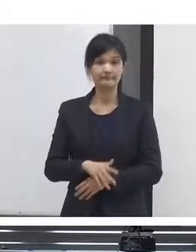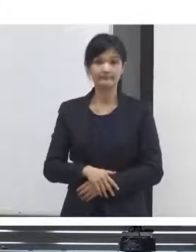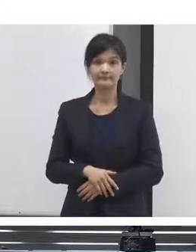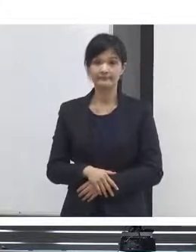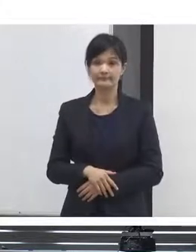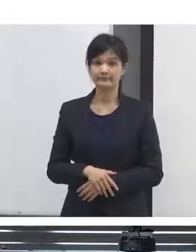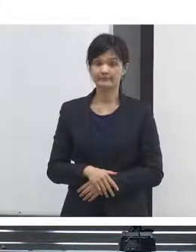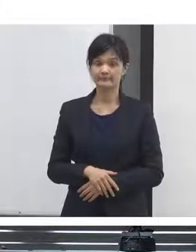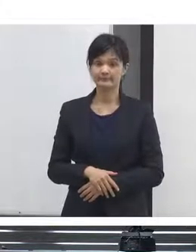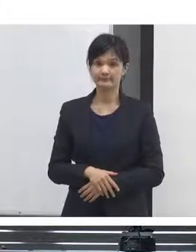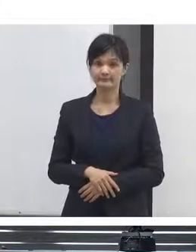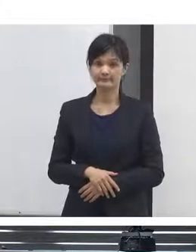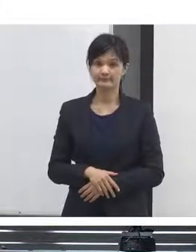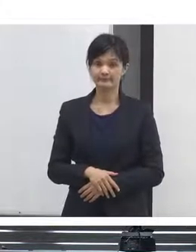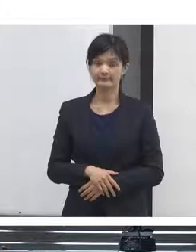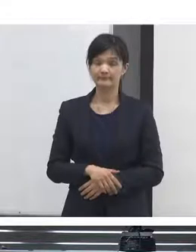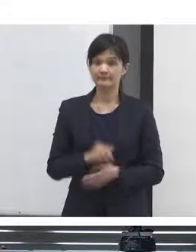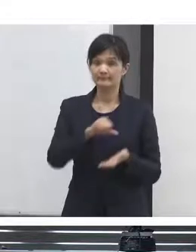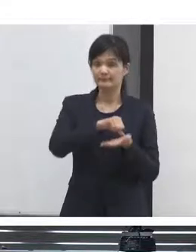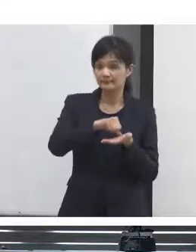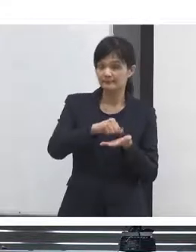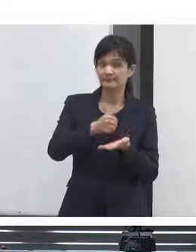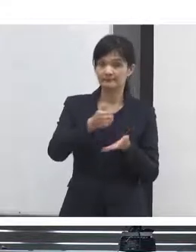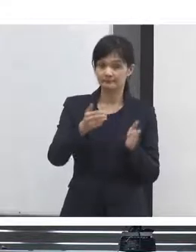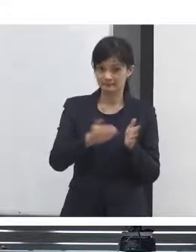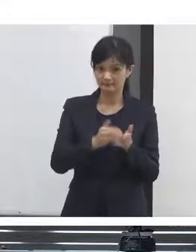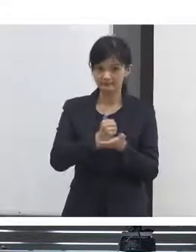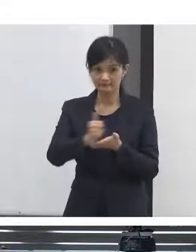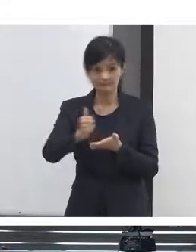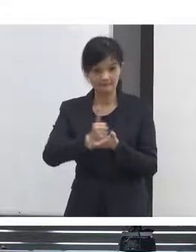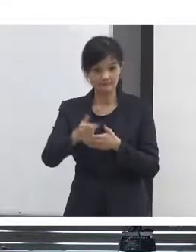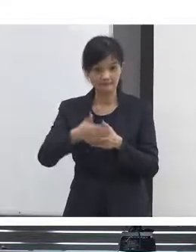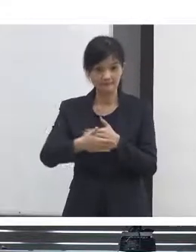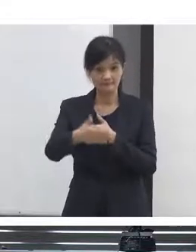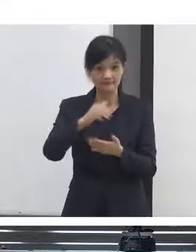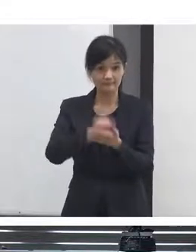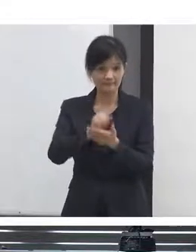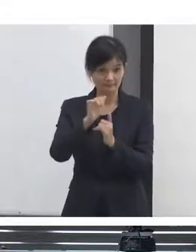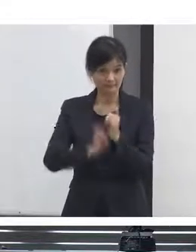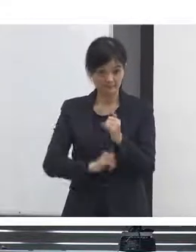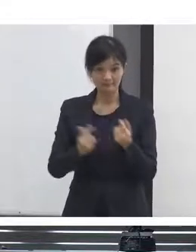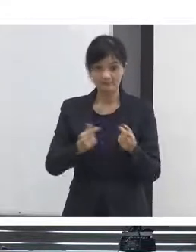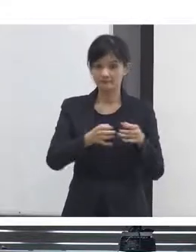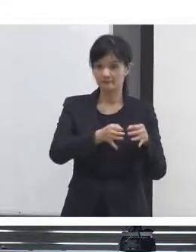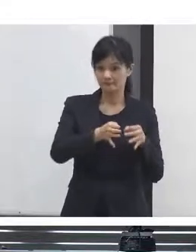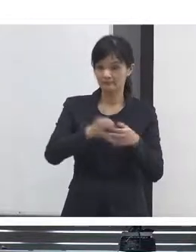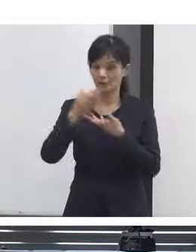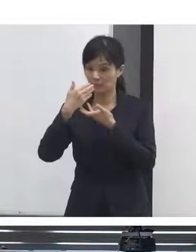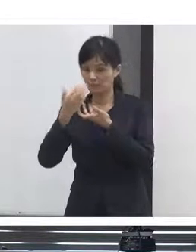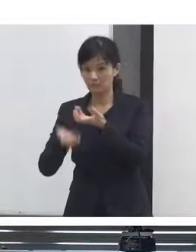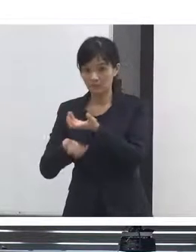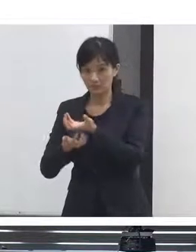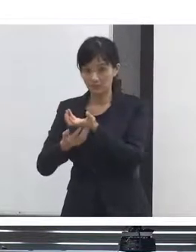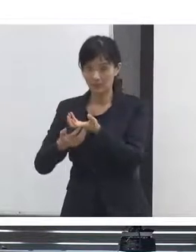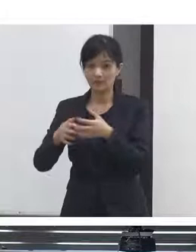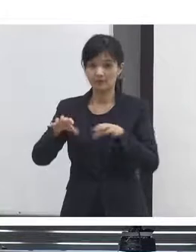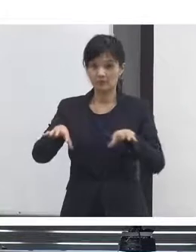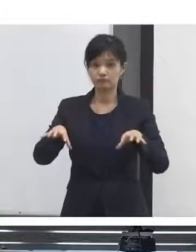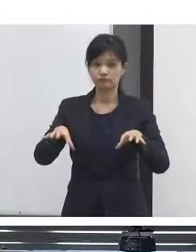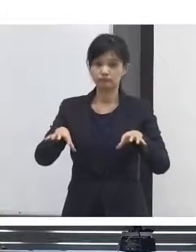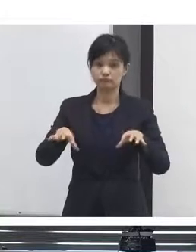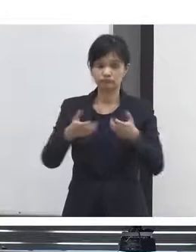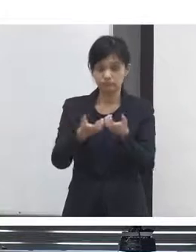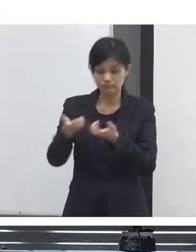所做完的事情、啊、就是说我们把一个产销履历里面内容把它的商店呢跟餐厅呢拆解出来，然后拆解出来之